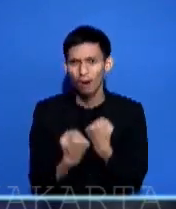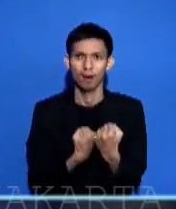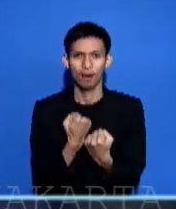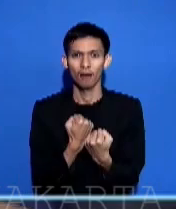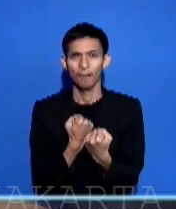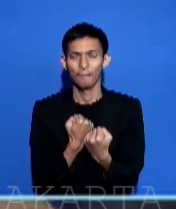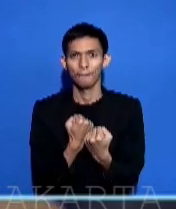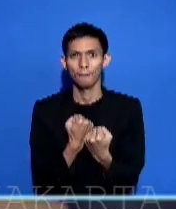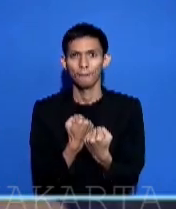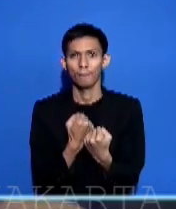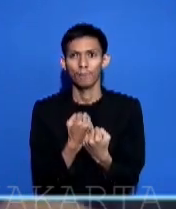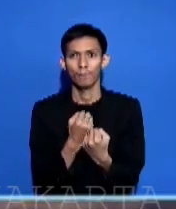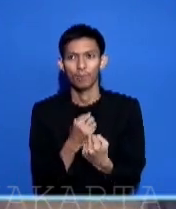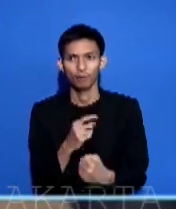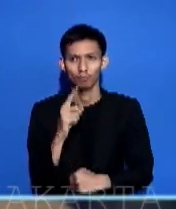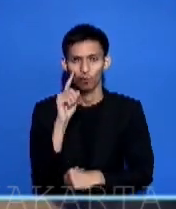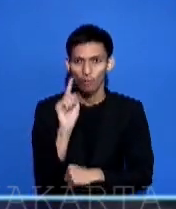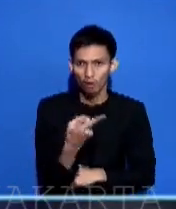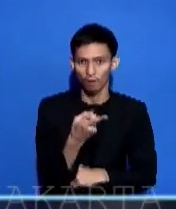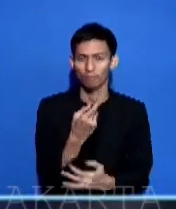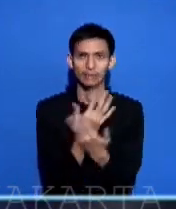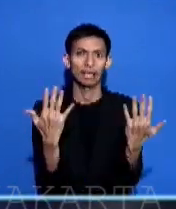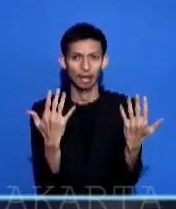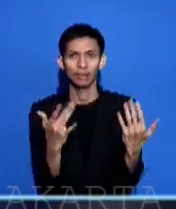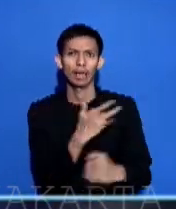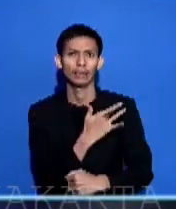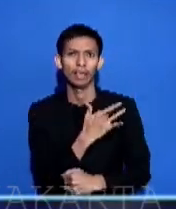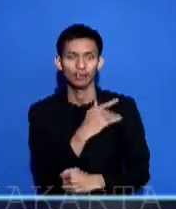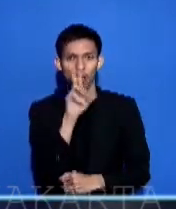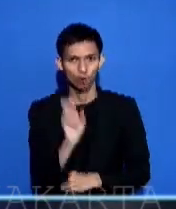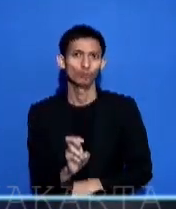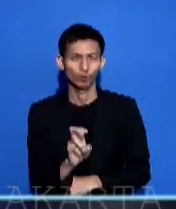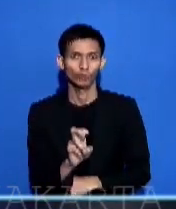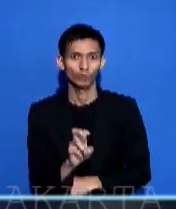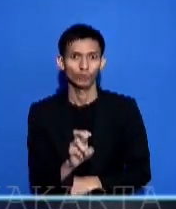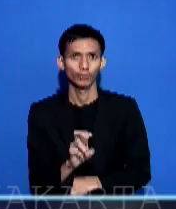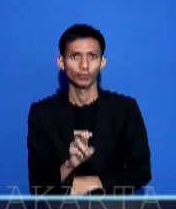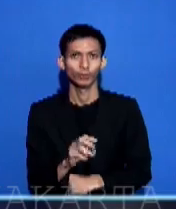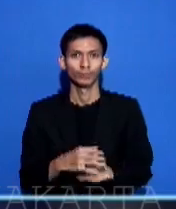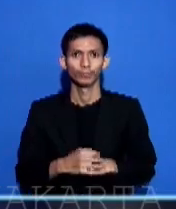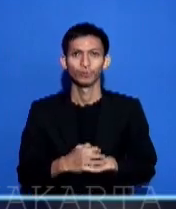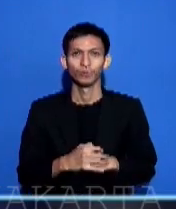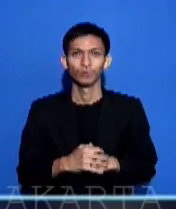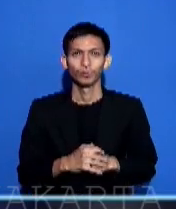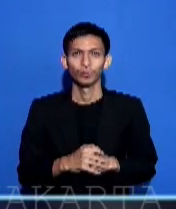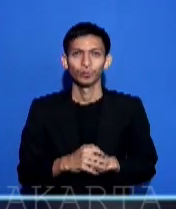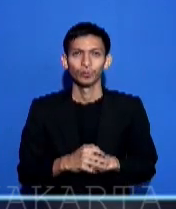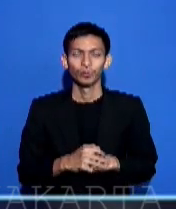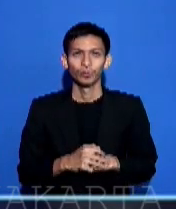Bapak-Bapak agar masyarakat lebih berhati-hati kalau menerima